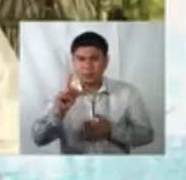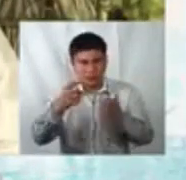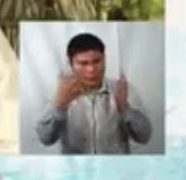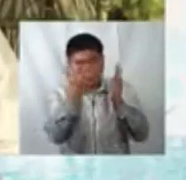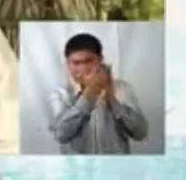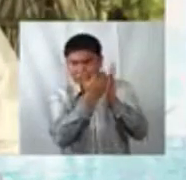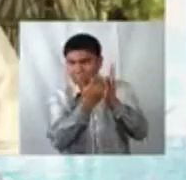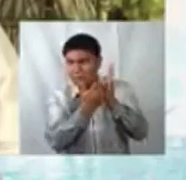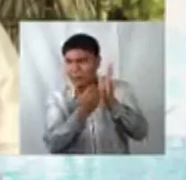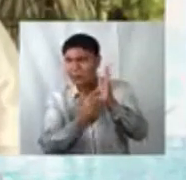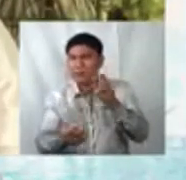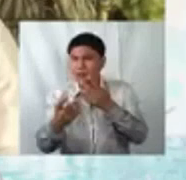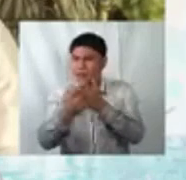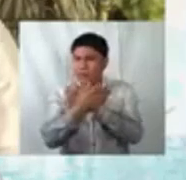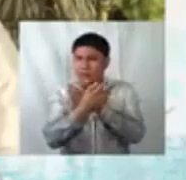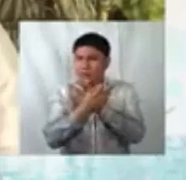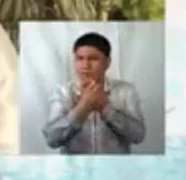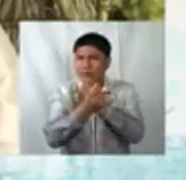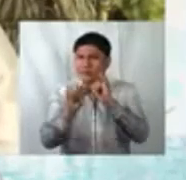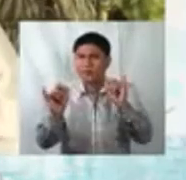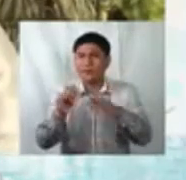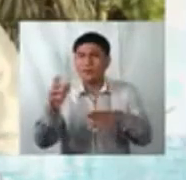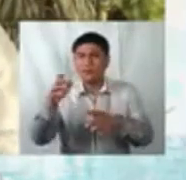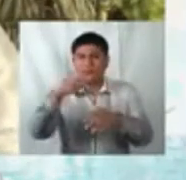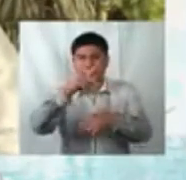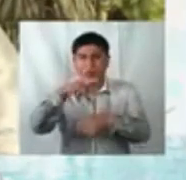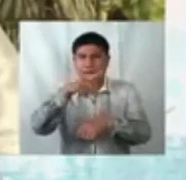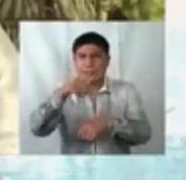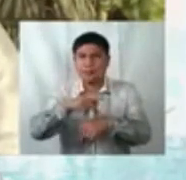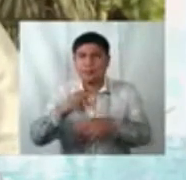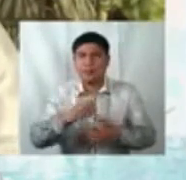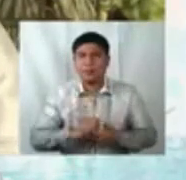ng Deklarasyon ng Kalayaan ng Pilipinas?